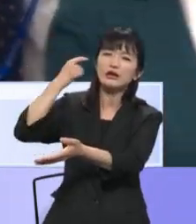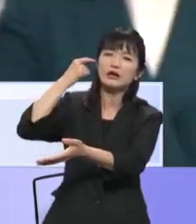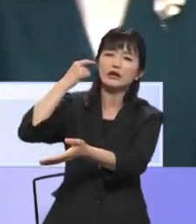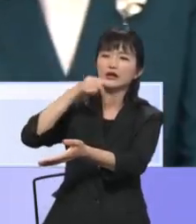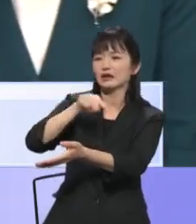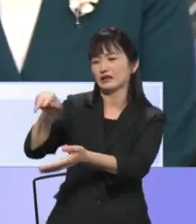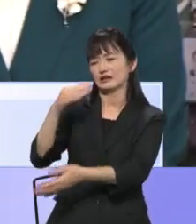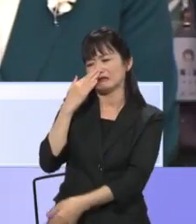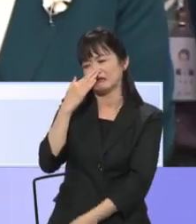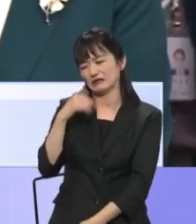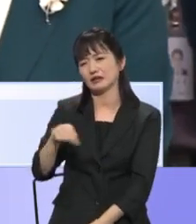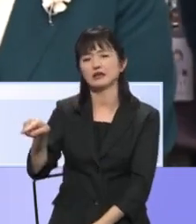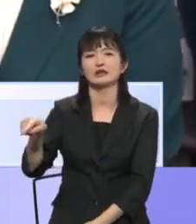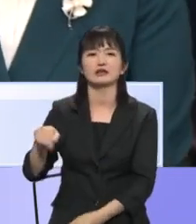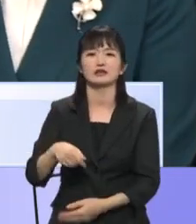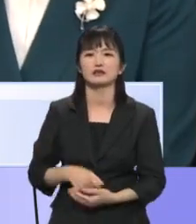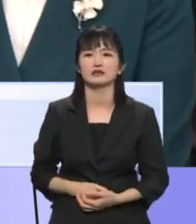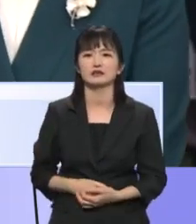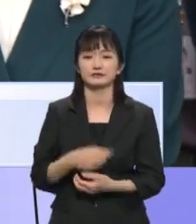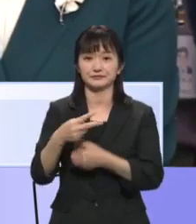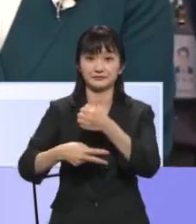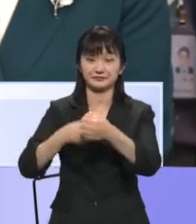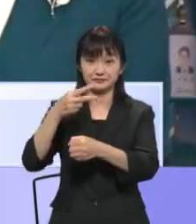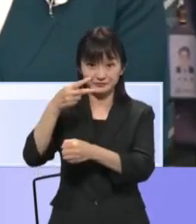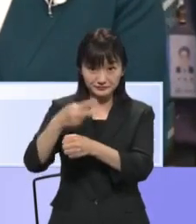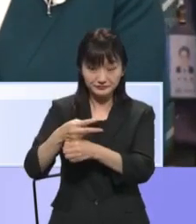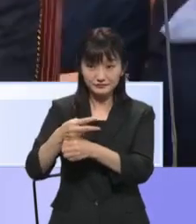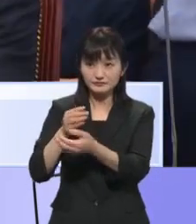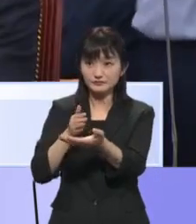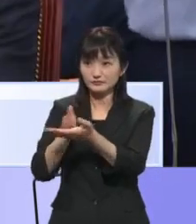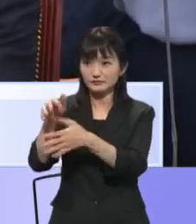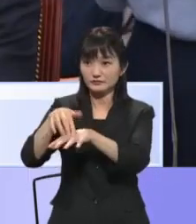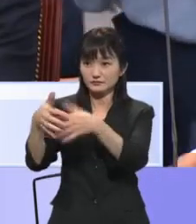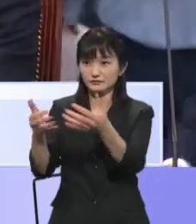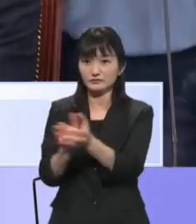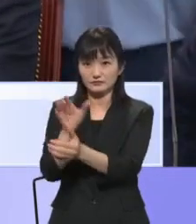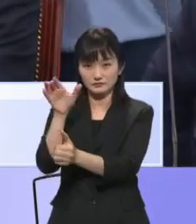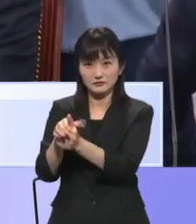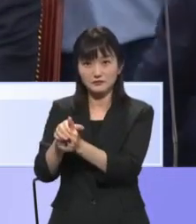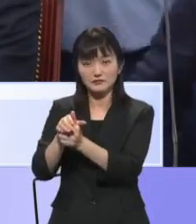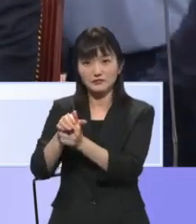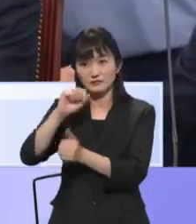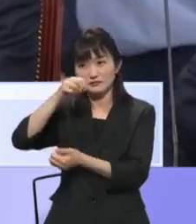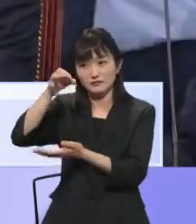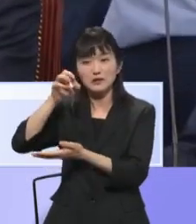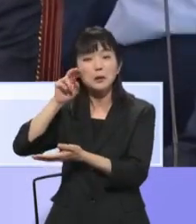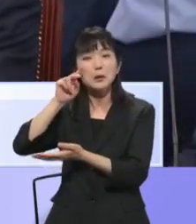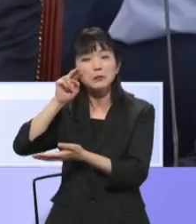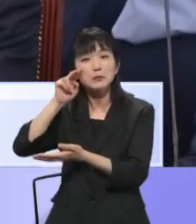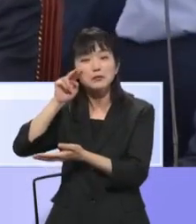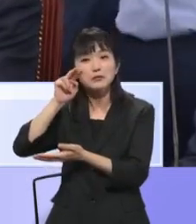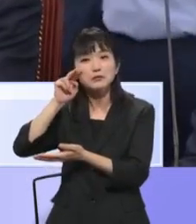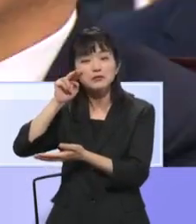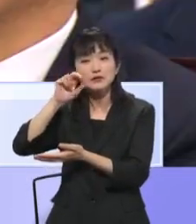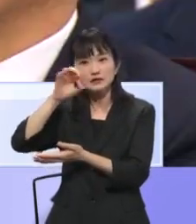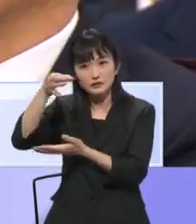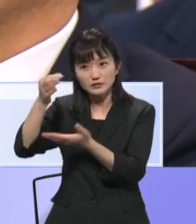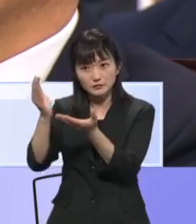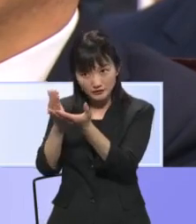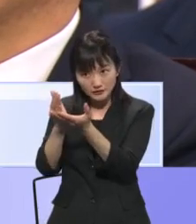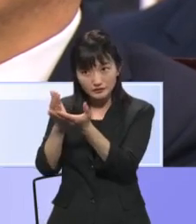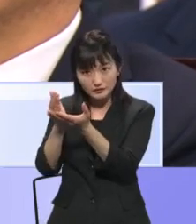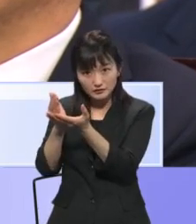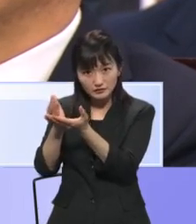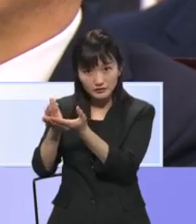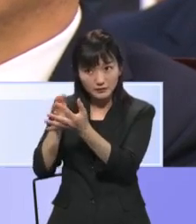지겨우실 겁니다 2년간 전문기관에서 예타를 통과하는 안에 대해서 왜 두 달 만에 요격 업체가 이걸 바꾸느냐 처음에는 양평군이